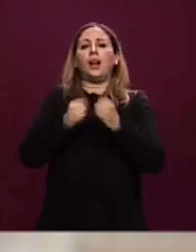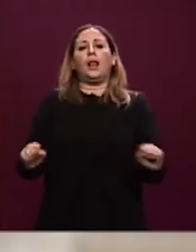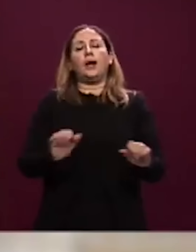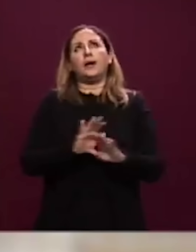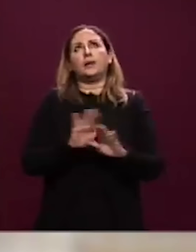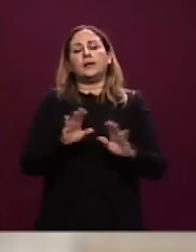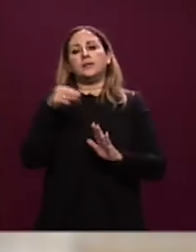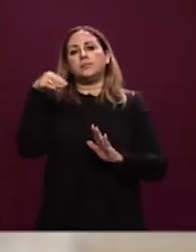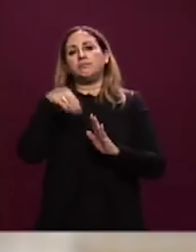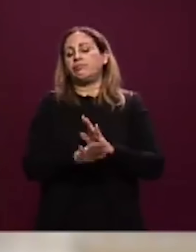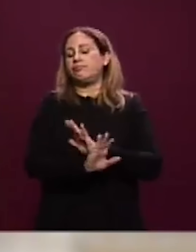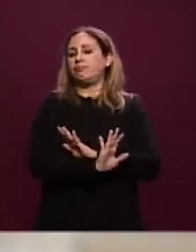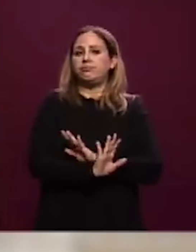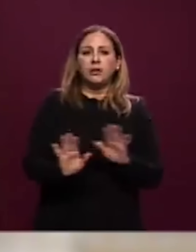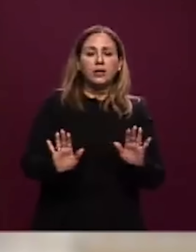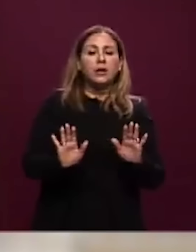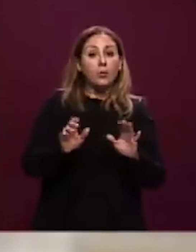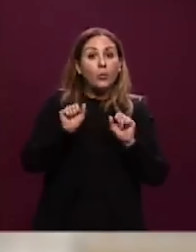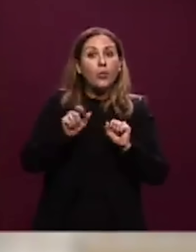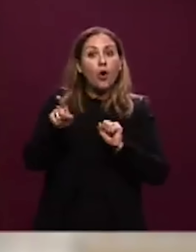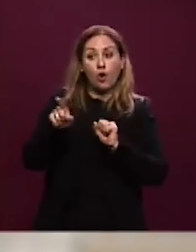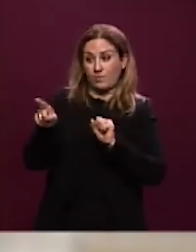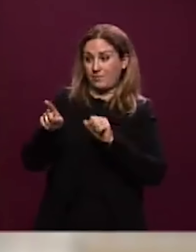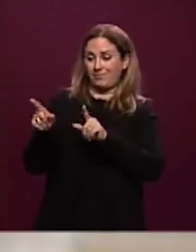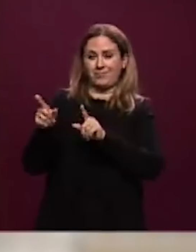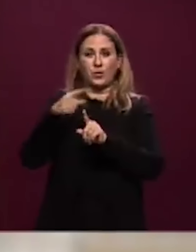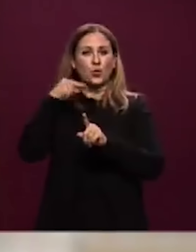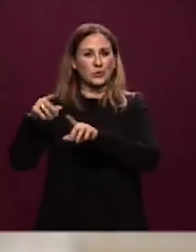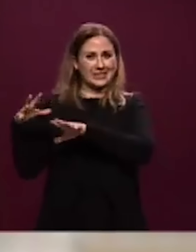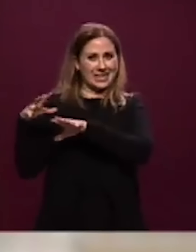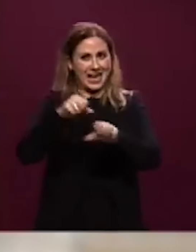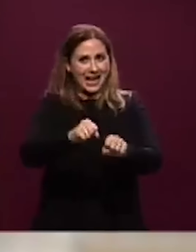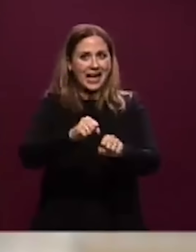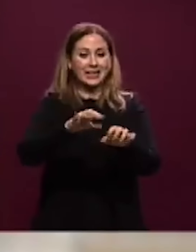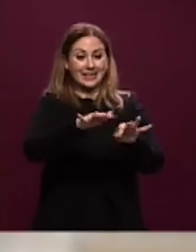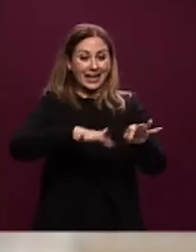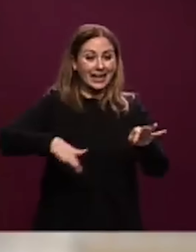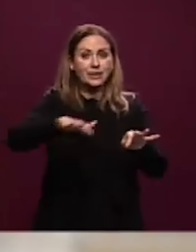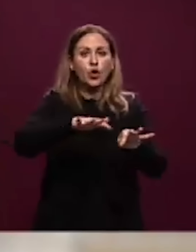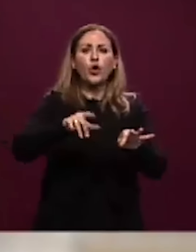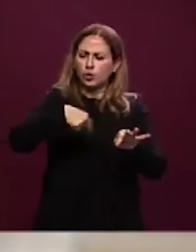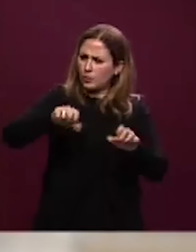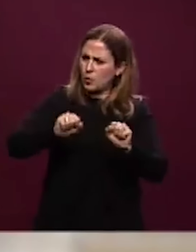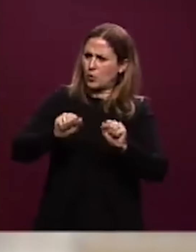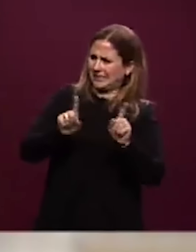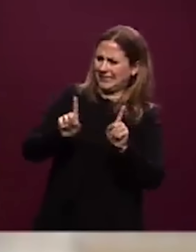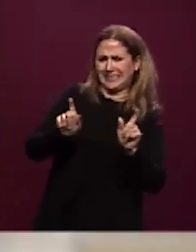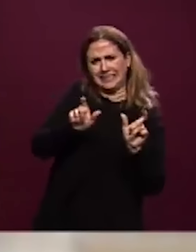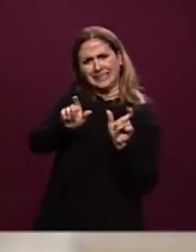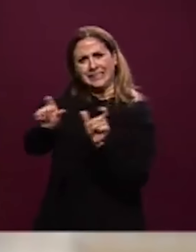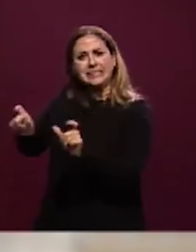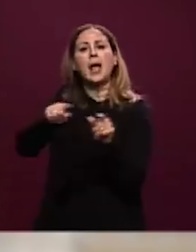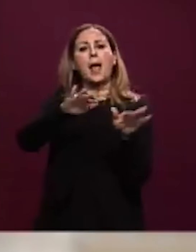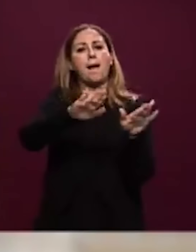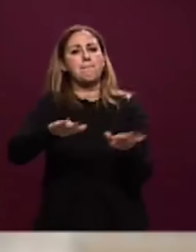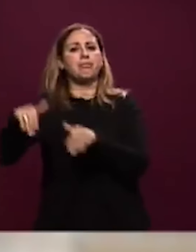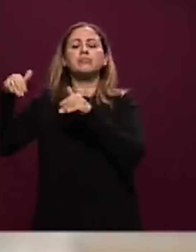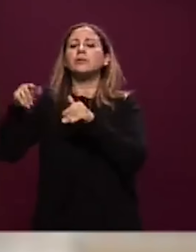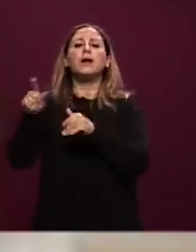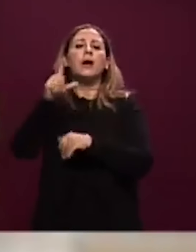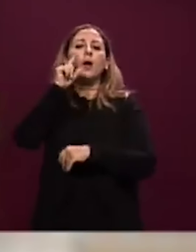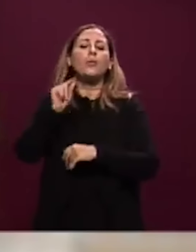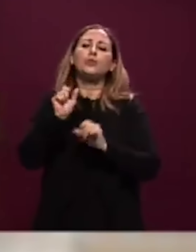i territori che i russi hanno invaso e tutto finisce, Putin torna a casa. Io capisco quest'opera